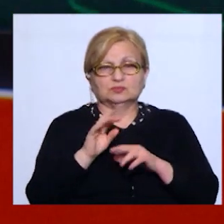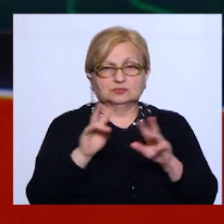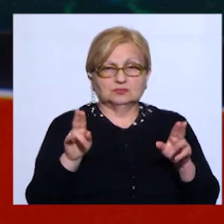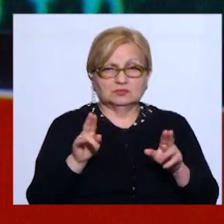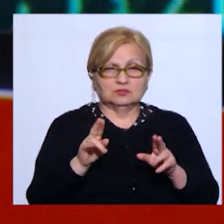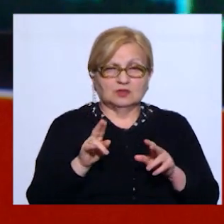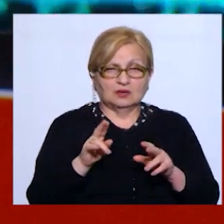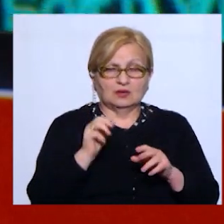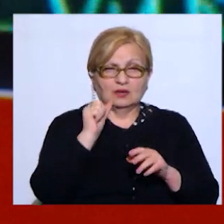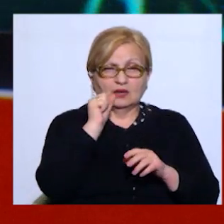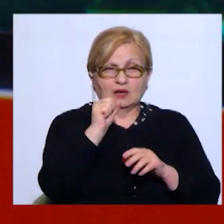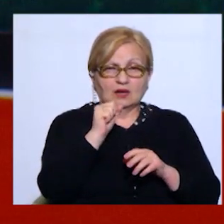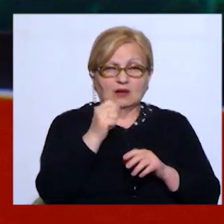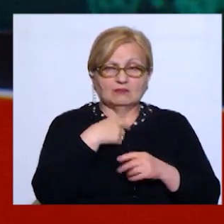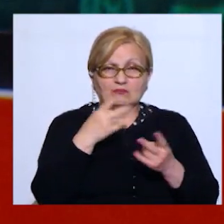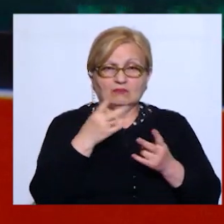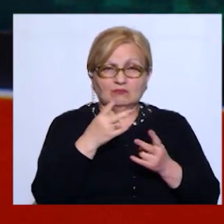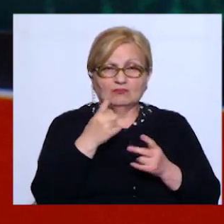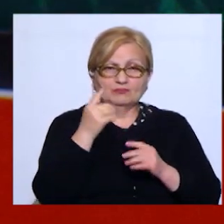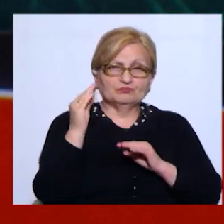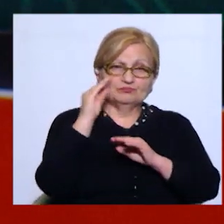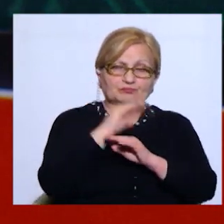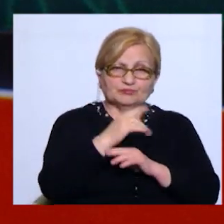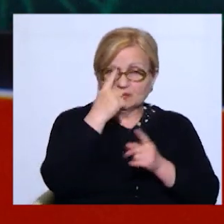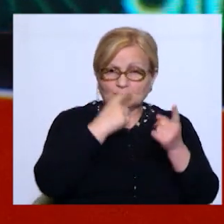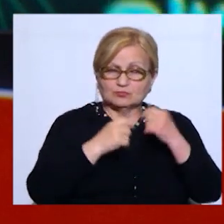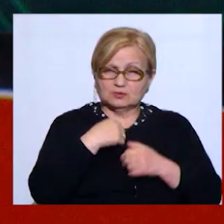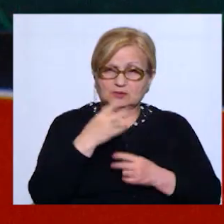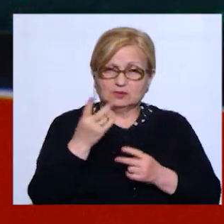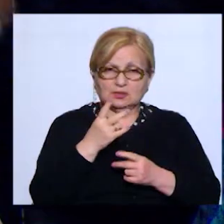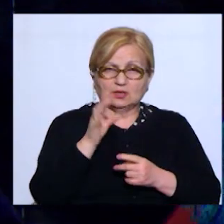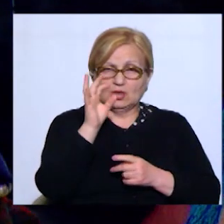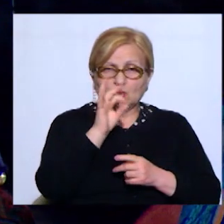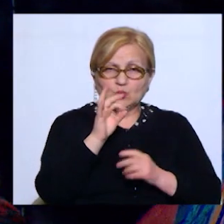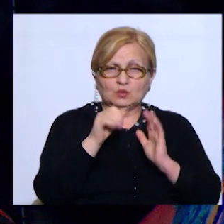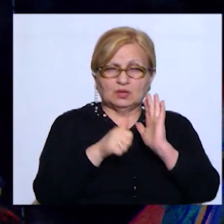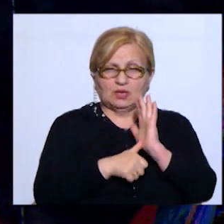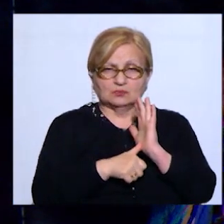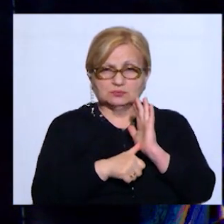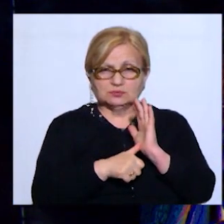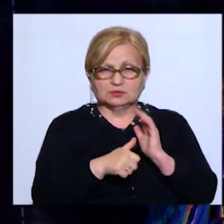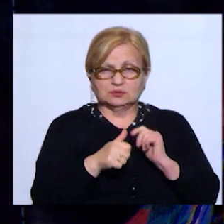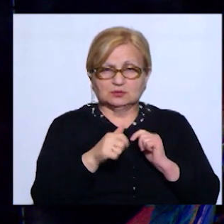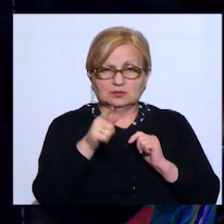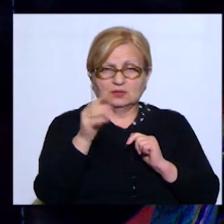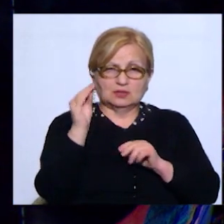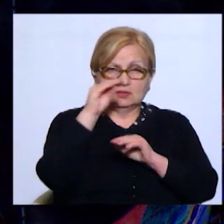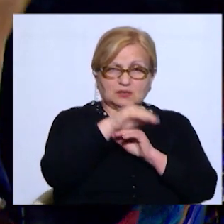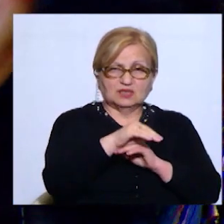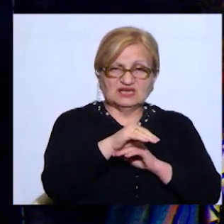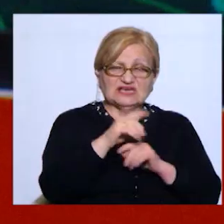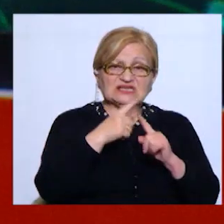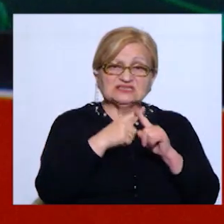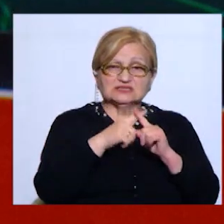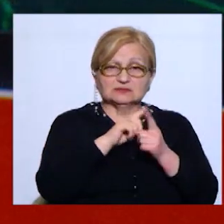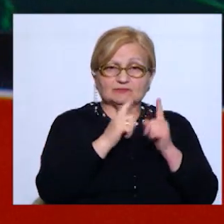იმისაც ვიყვებოთ ა კოეფიციენტი, მჭირდება კიდევ ერთი დამატებითი ინფორმაცია. 0 6. ესე იგი x-ის ნაცვლად რო შევიტანო 0,